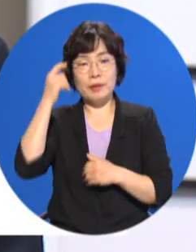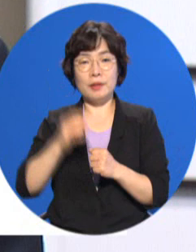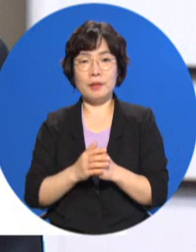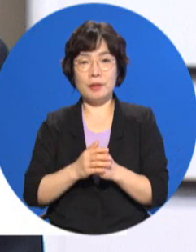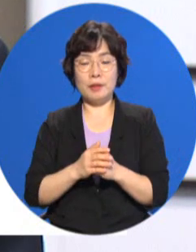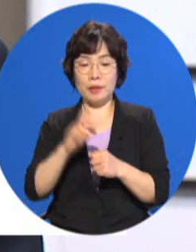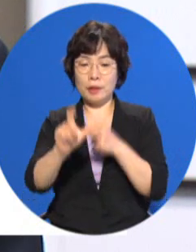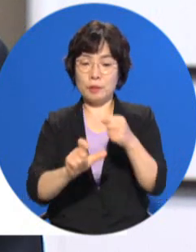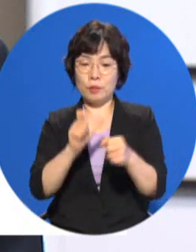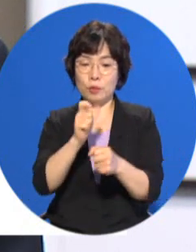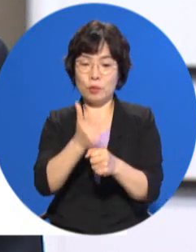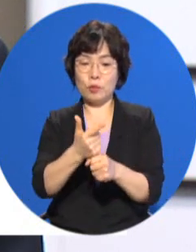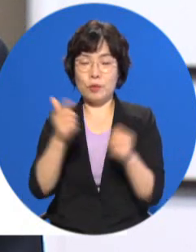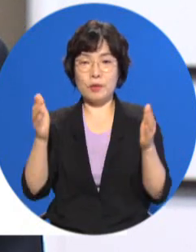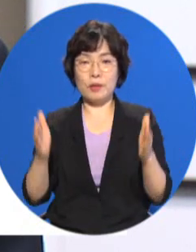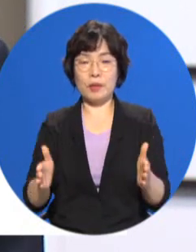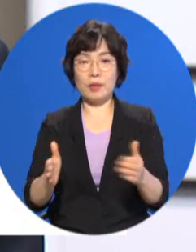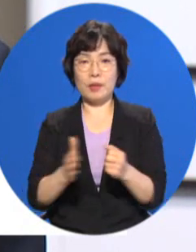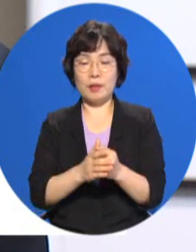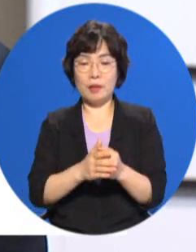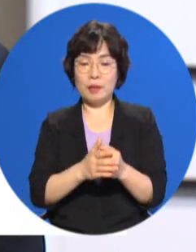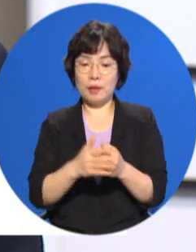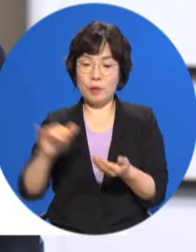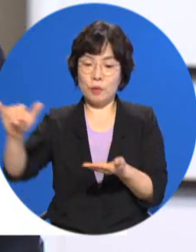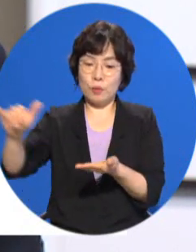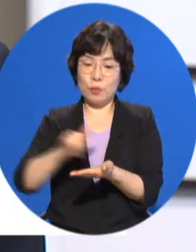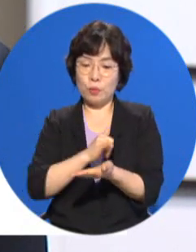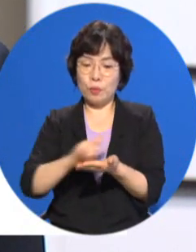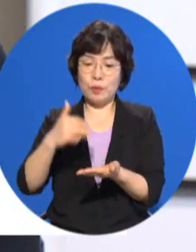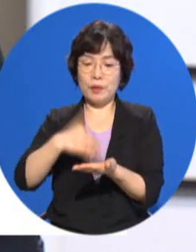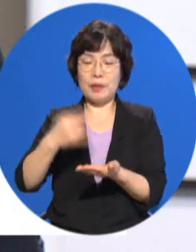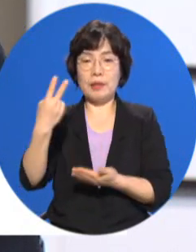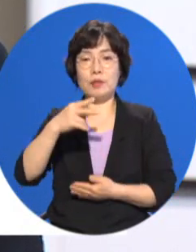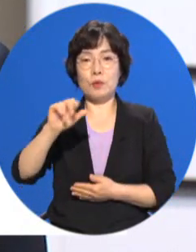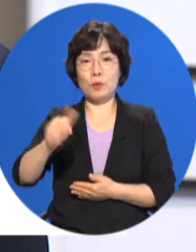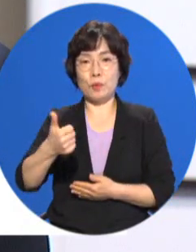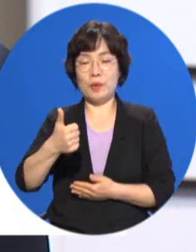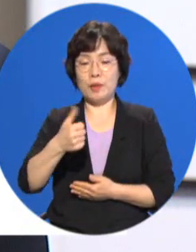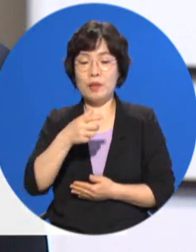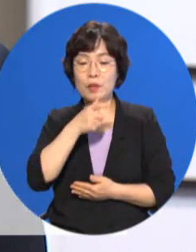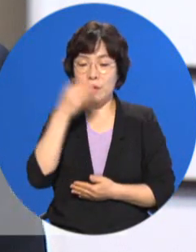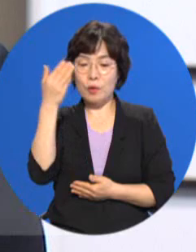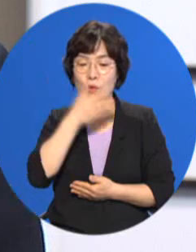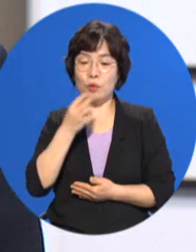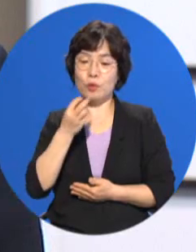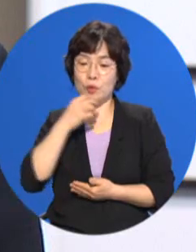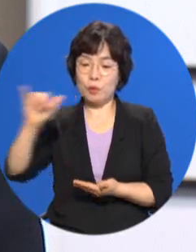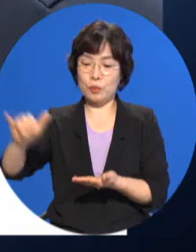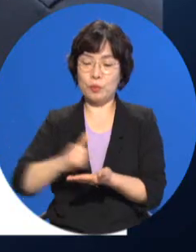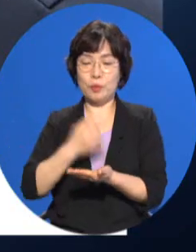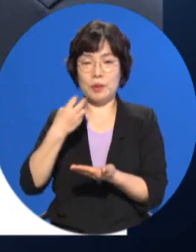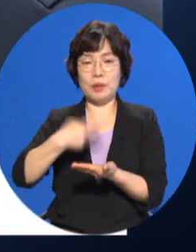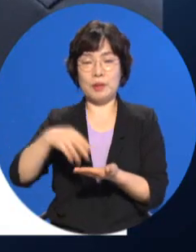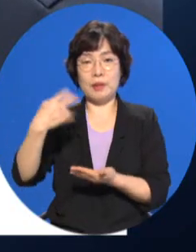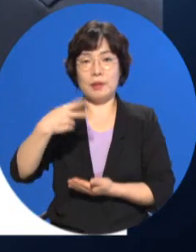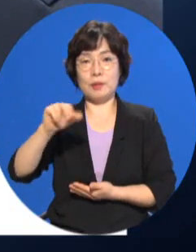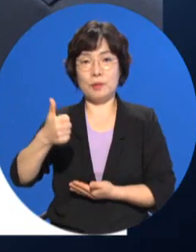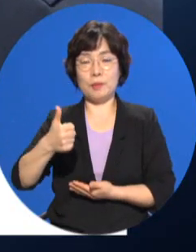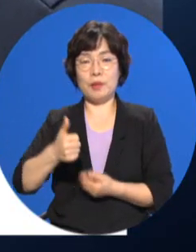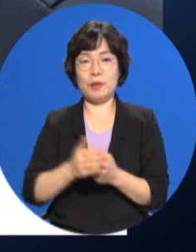제가 16년 동안 2,500번 비행기를 타고 여수를 왔다 갔다 했습니다.